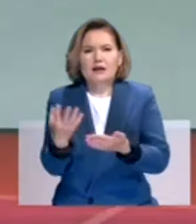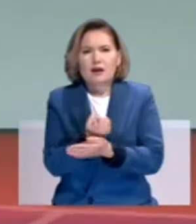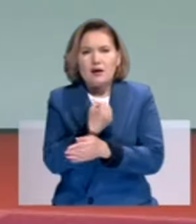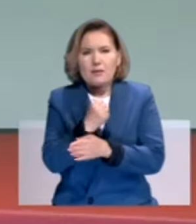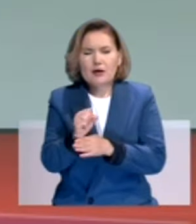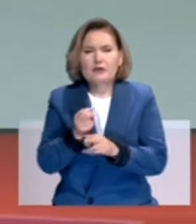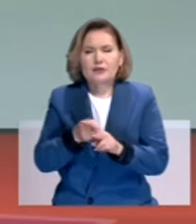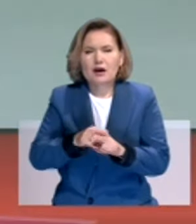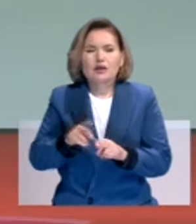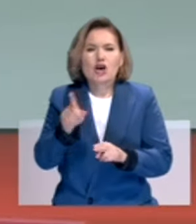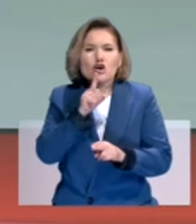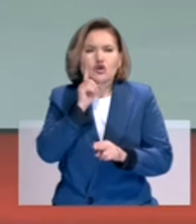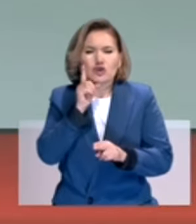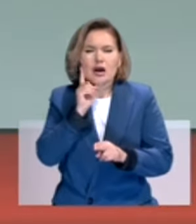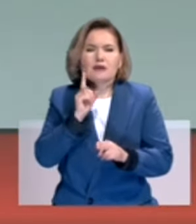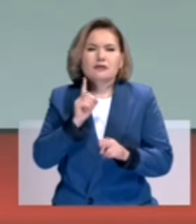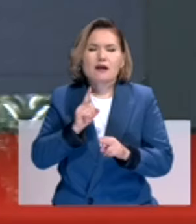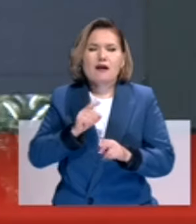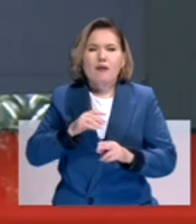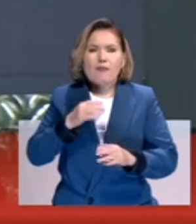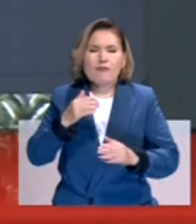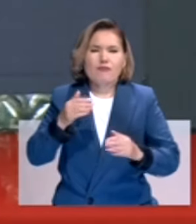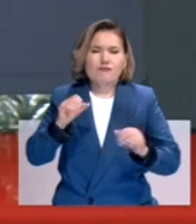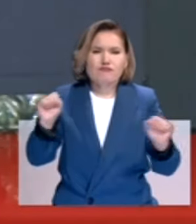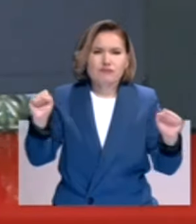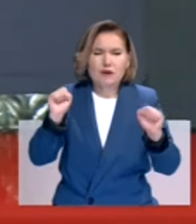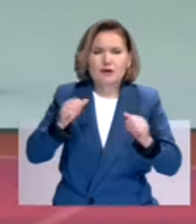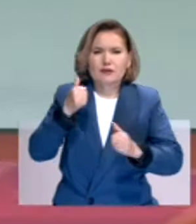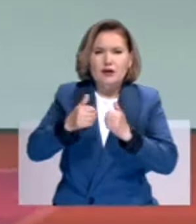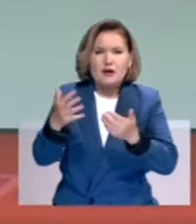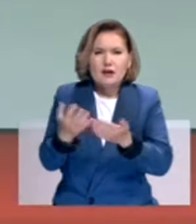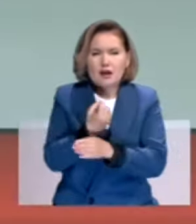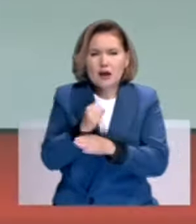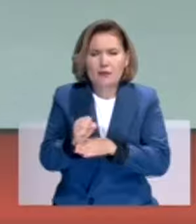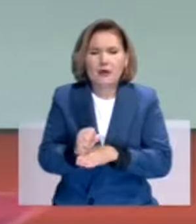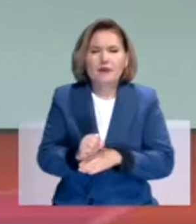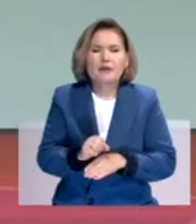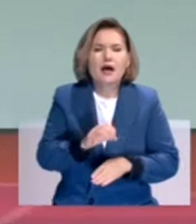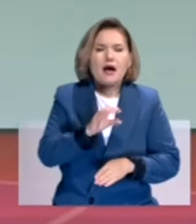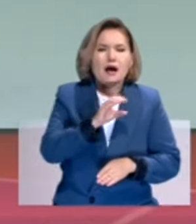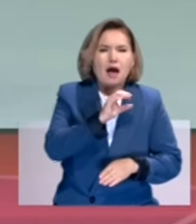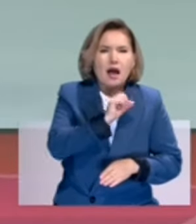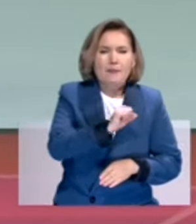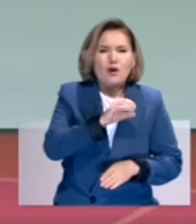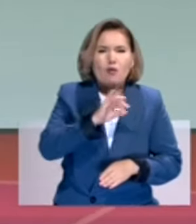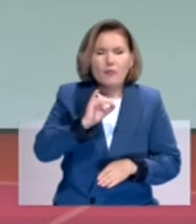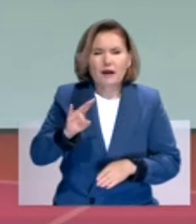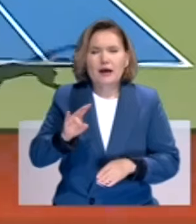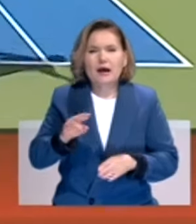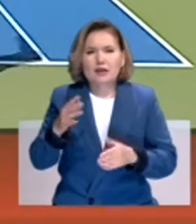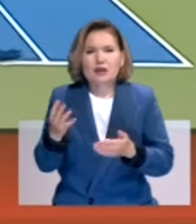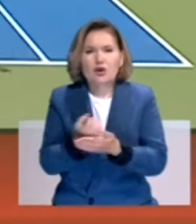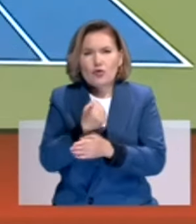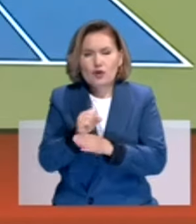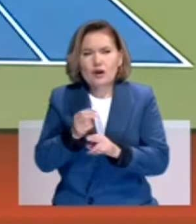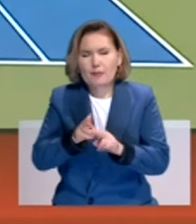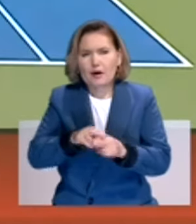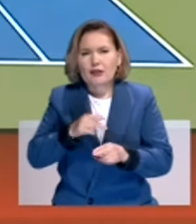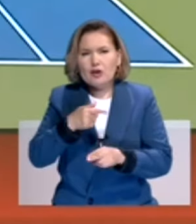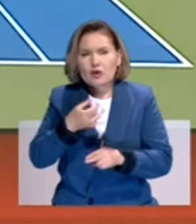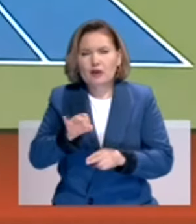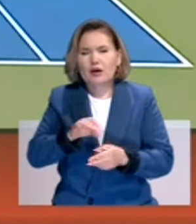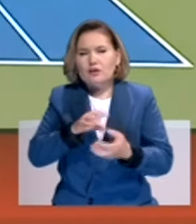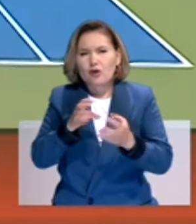өспірімдер арасында әлем бойынша 15-ші ракетка Әмір Омарханов ресейлік қарсыласын ұтты. Ал Григорий Ломакин